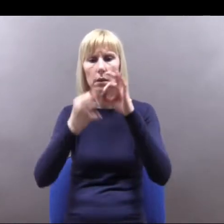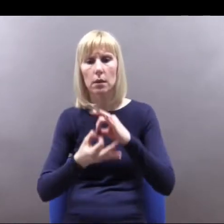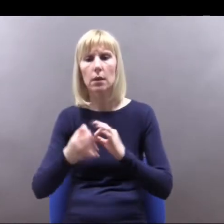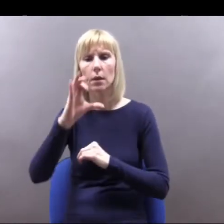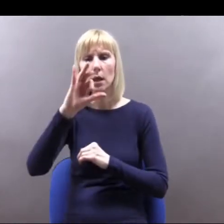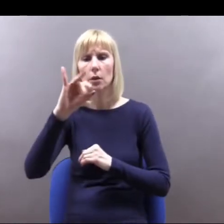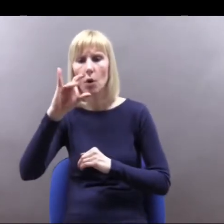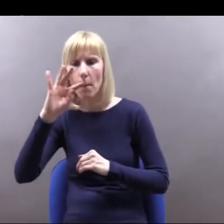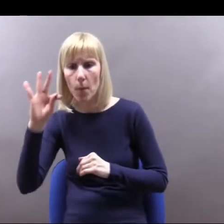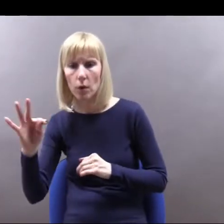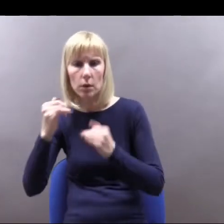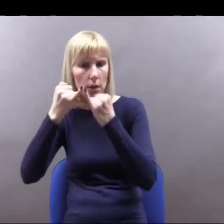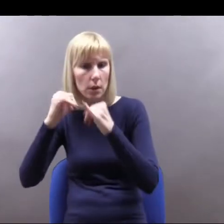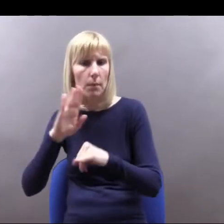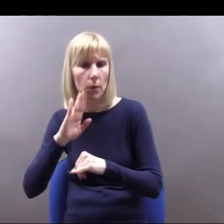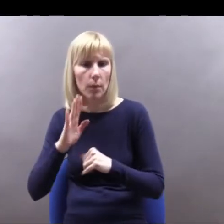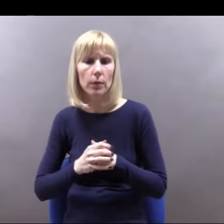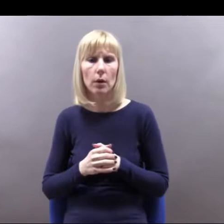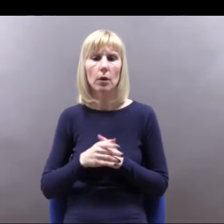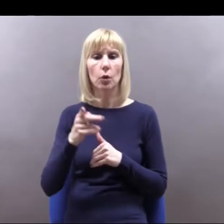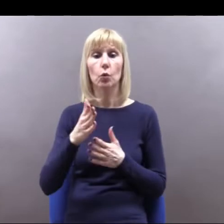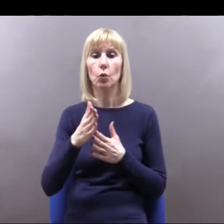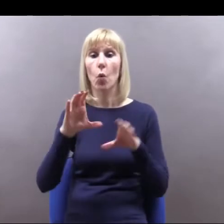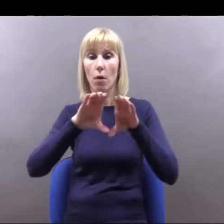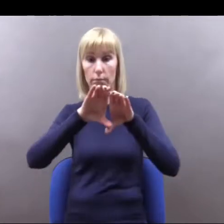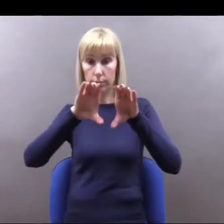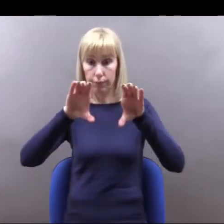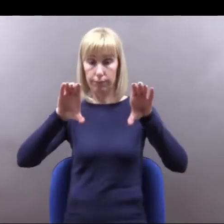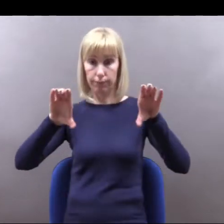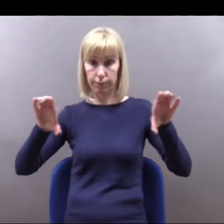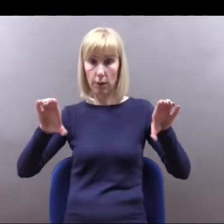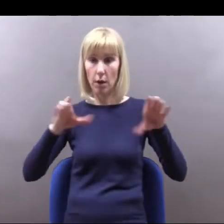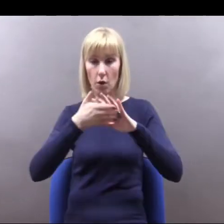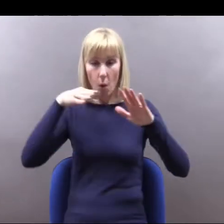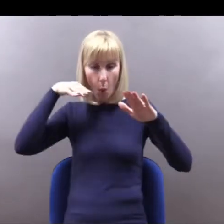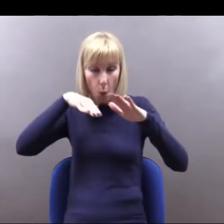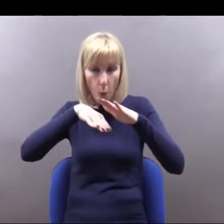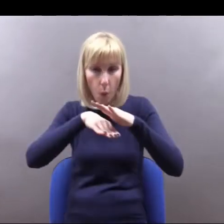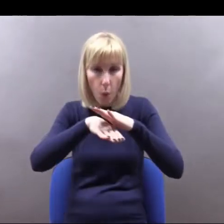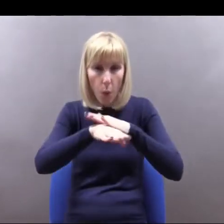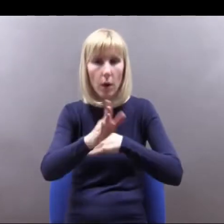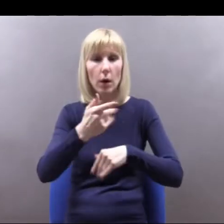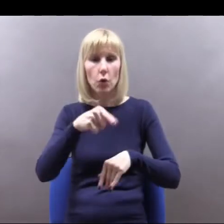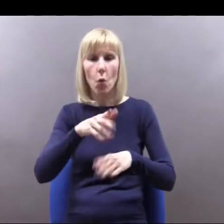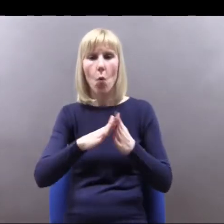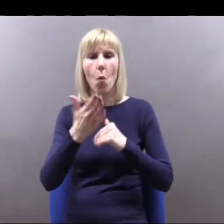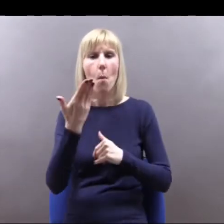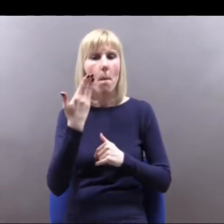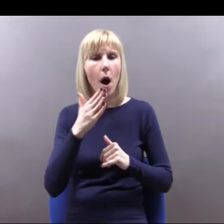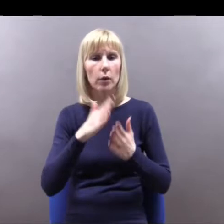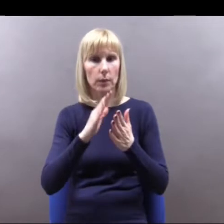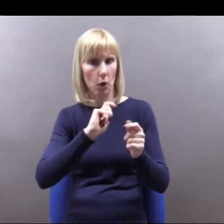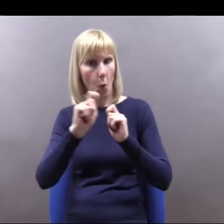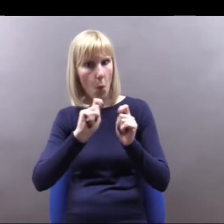Łódź. No więc proszę sobie wyobrazić, że osoba z niepełnosprawnością chcąca skorzystać z pociągu jako komunikacji